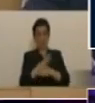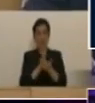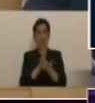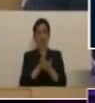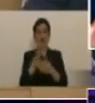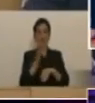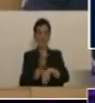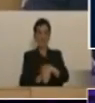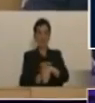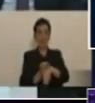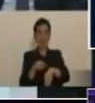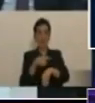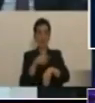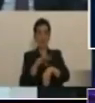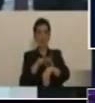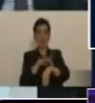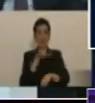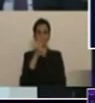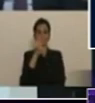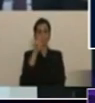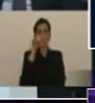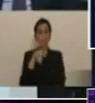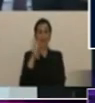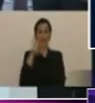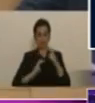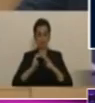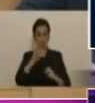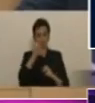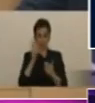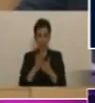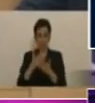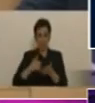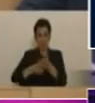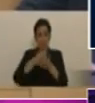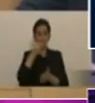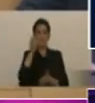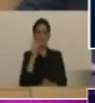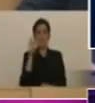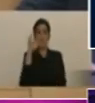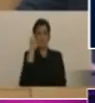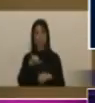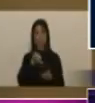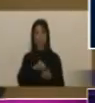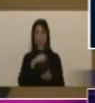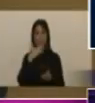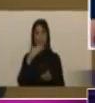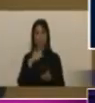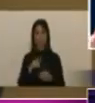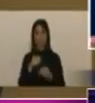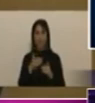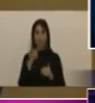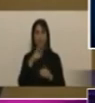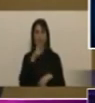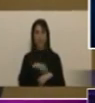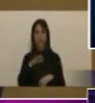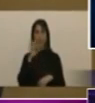რურუაც, ბევრი რამეს დათმობა მოუწიათ. რატომ მოუწიათ? იმიტომ რომ იბრძოლა ოპოზიციამ. იბრძოლა გარეთ, ეხლა